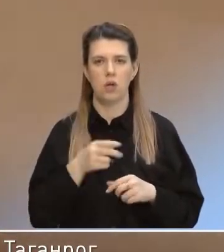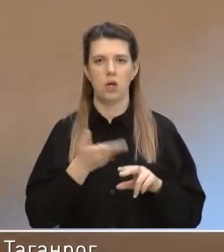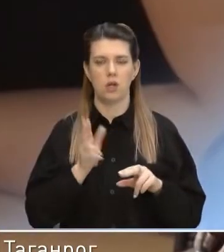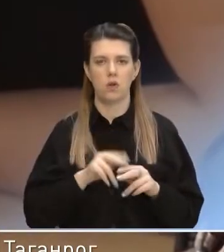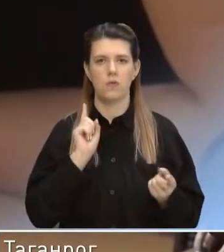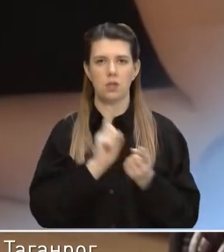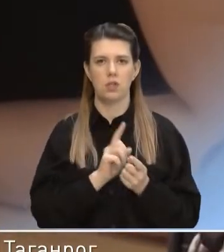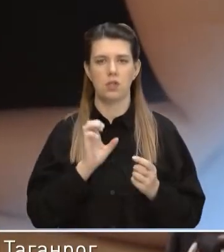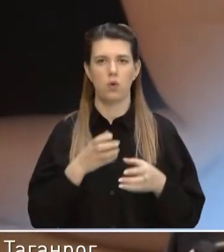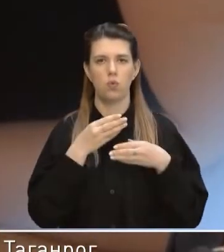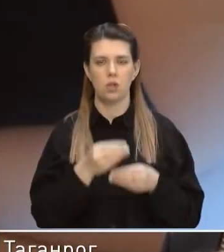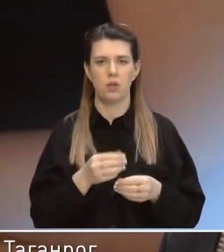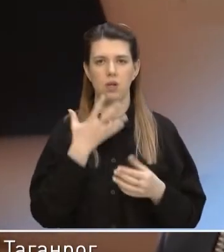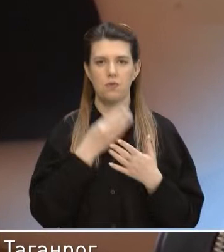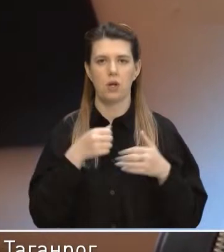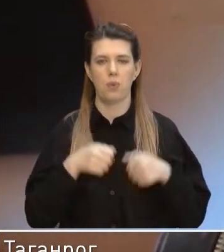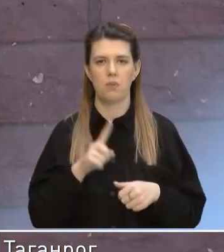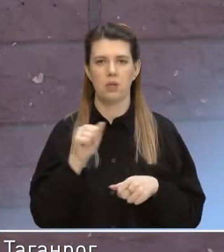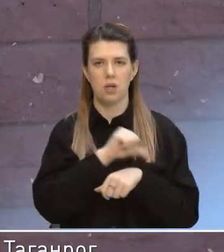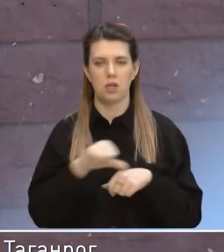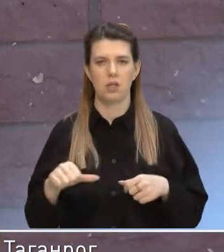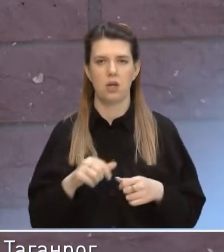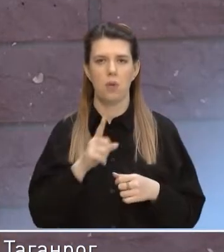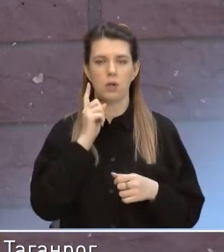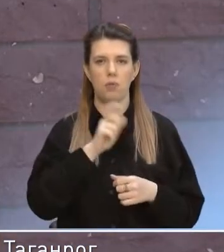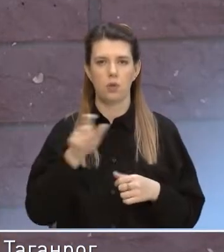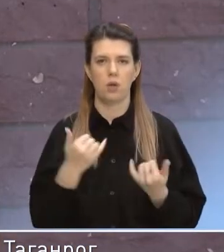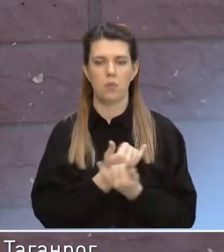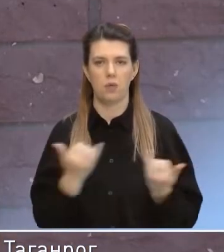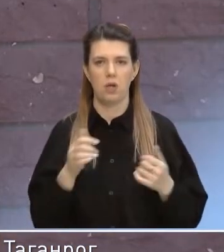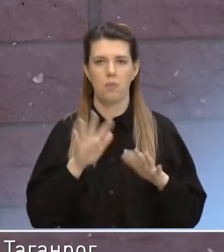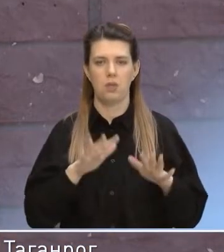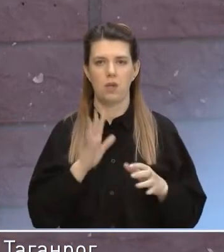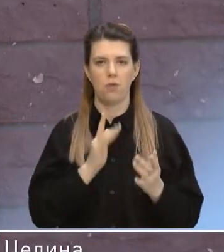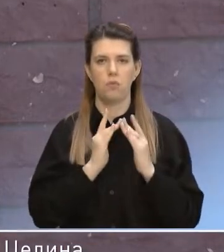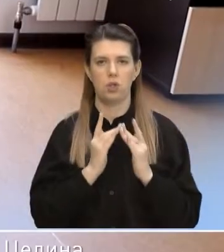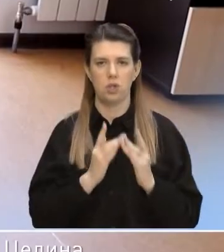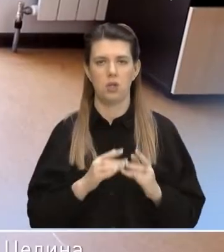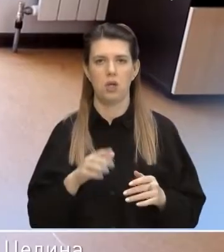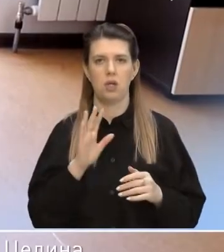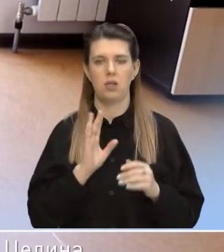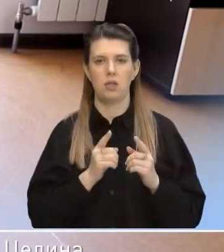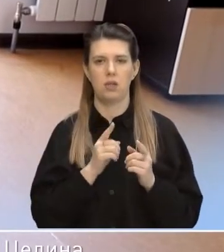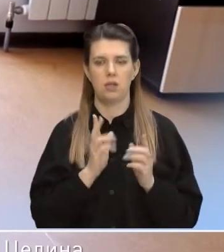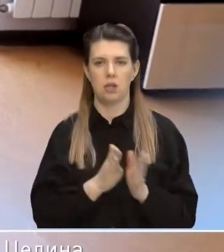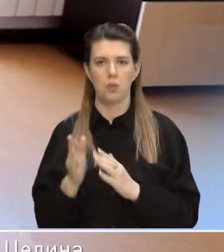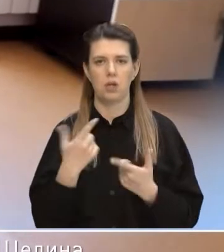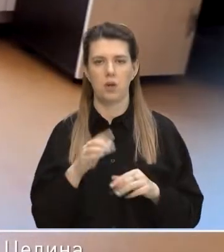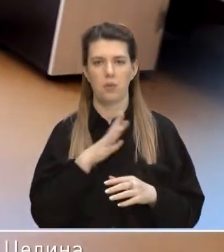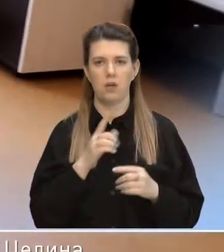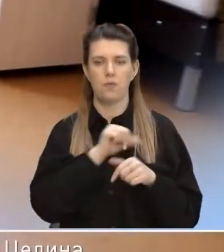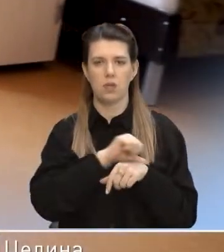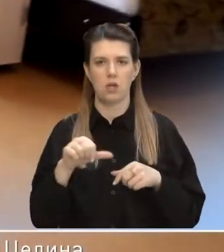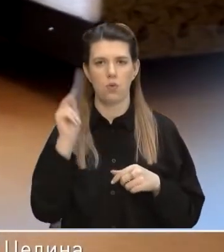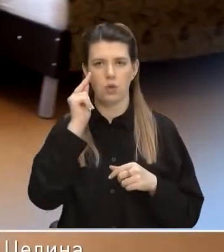которые столкнулись с ущемлением своих прав за рубежом молодым людям предоставит места в общежитии дисциплины которые они проходили в